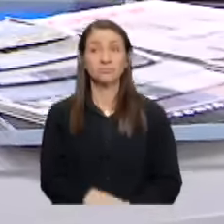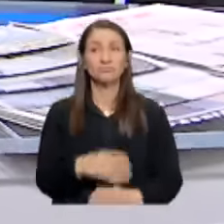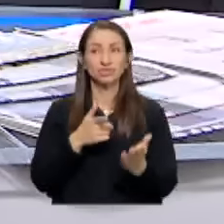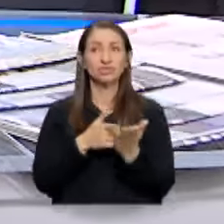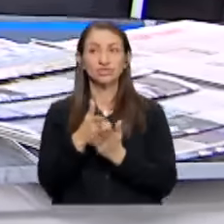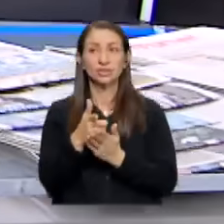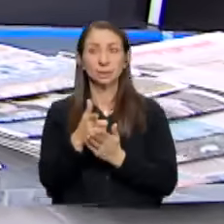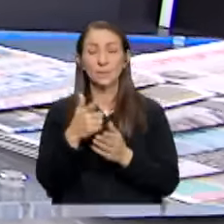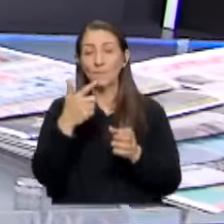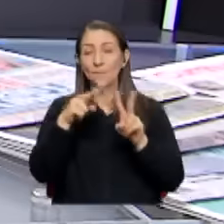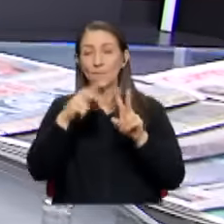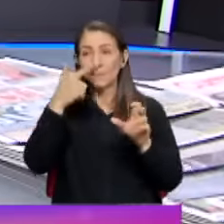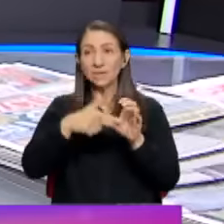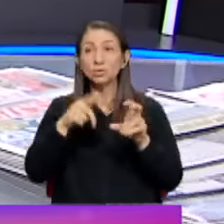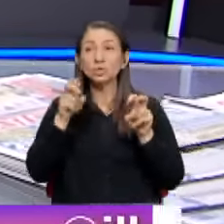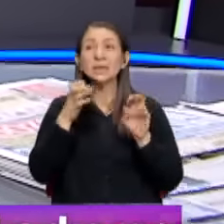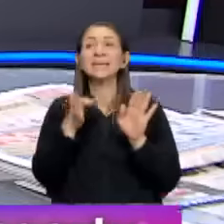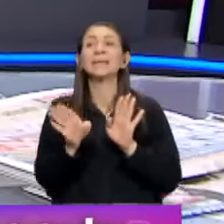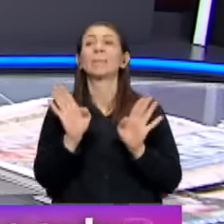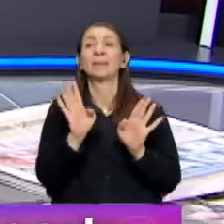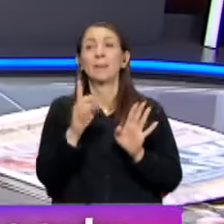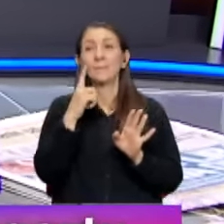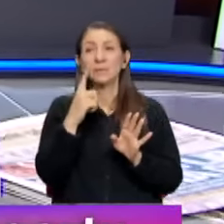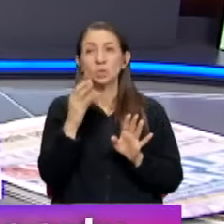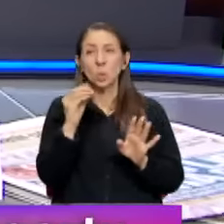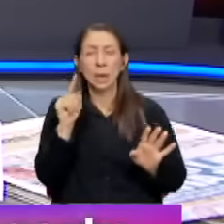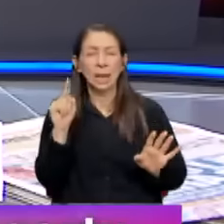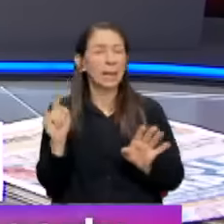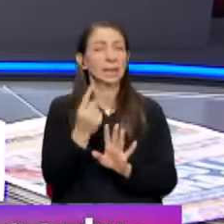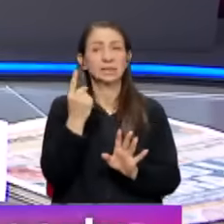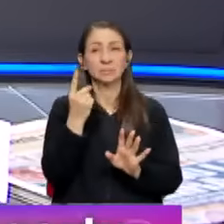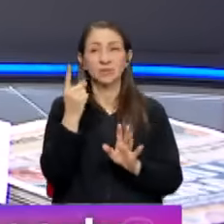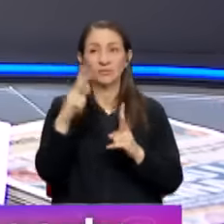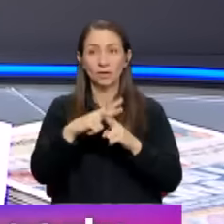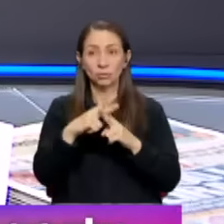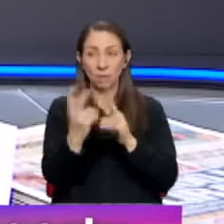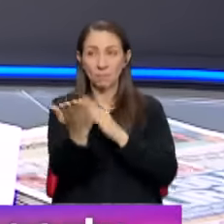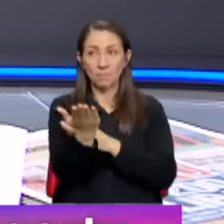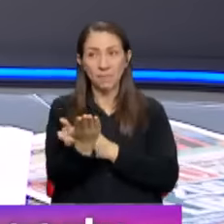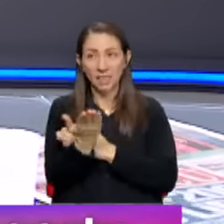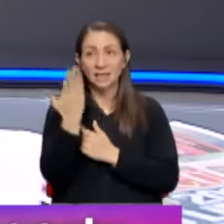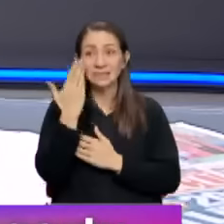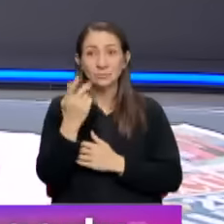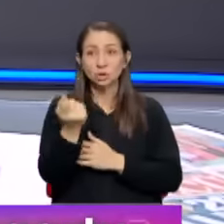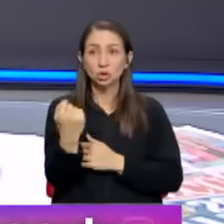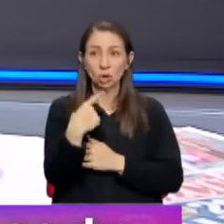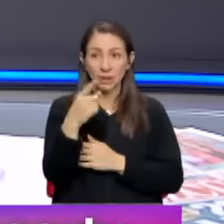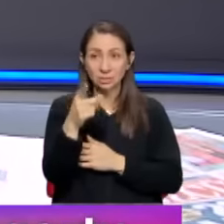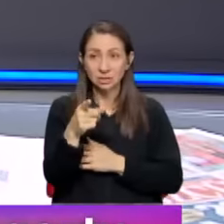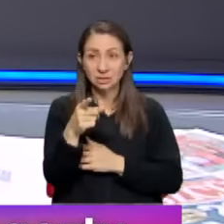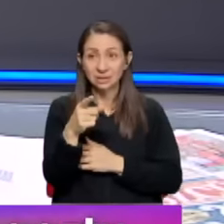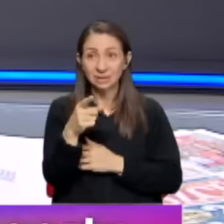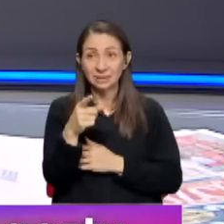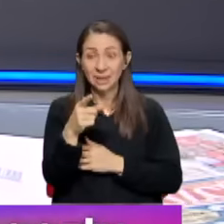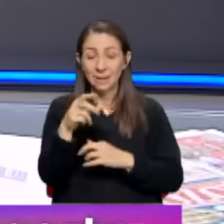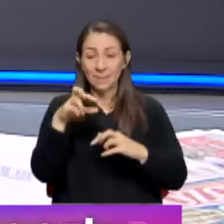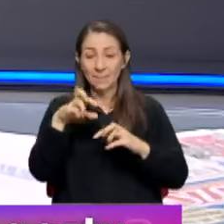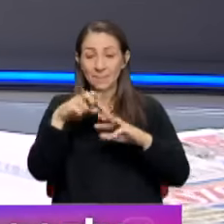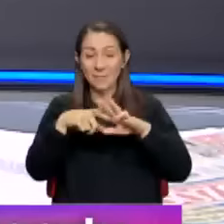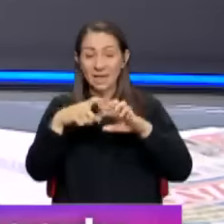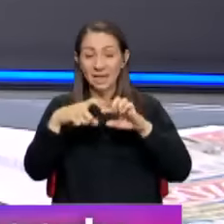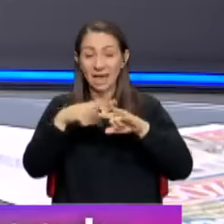Çiftçi ve motorun meselesine geçmeden bakın çok da çarpıcı bir fatura gelmiş. İzleyicimiz göndermiş. Perihan